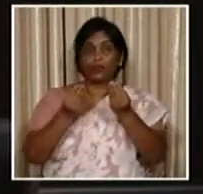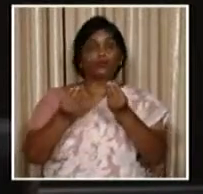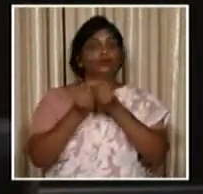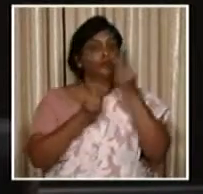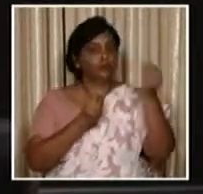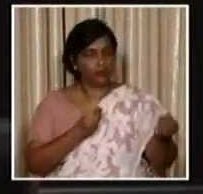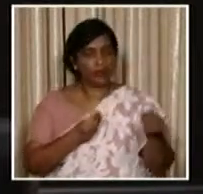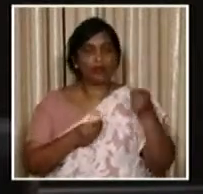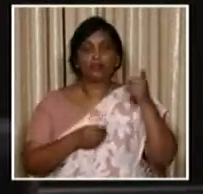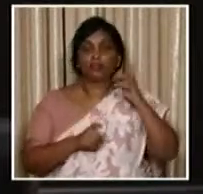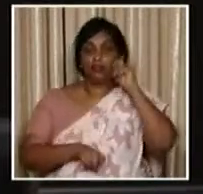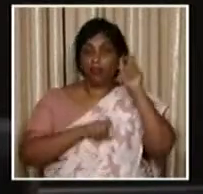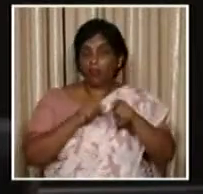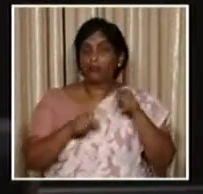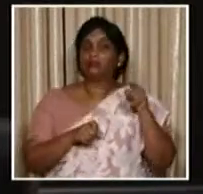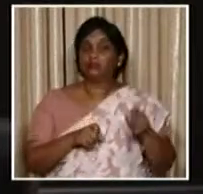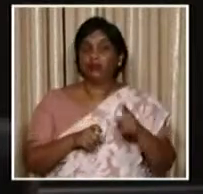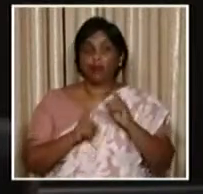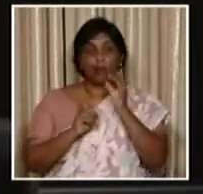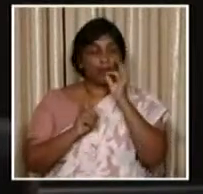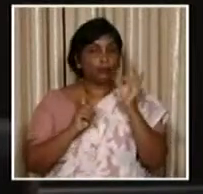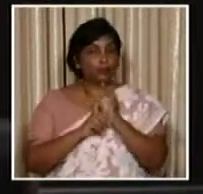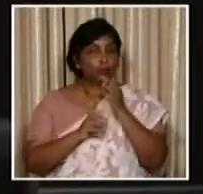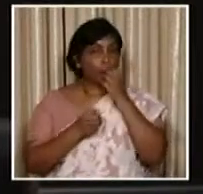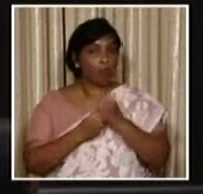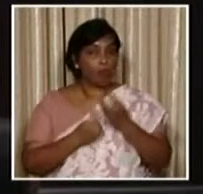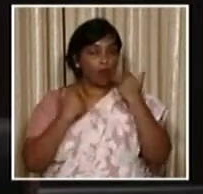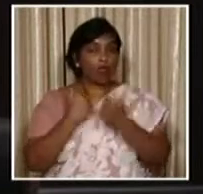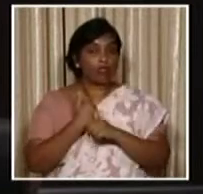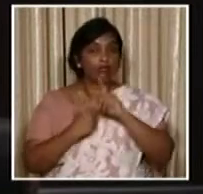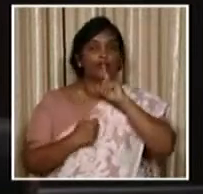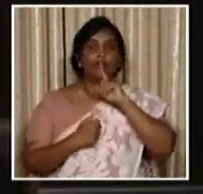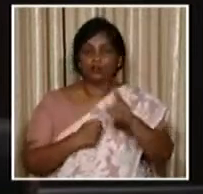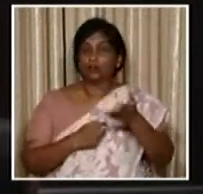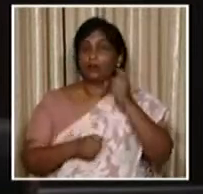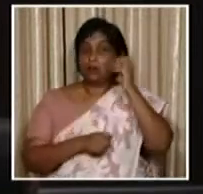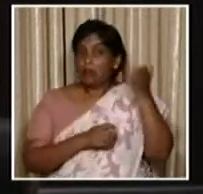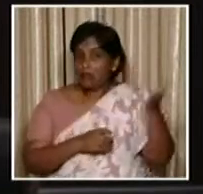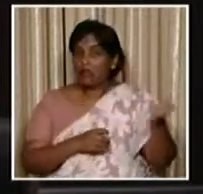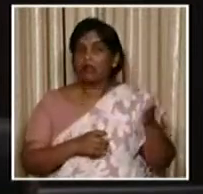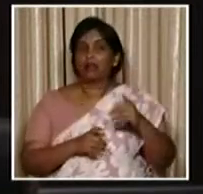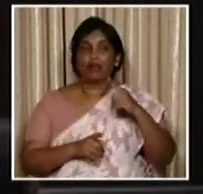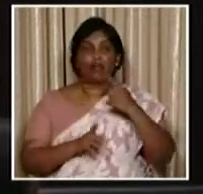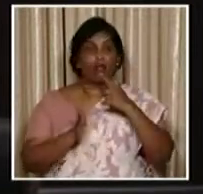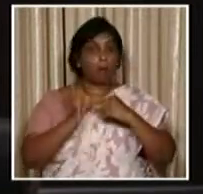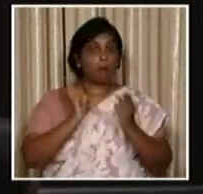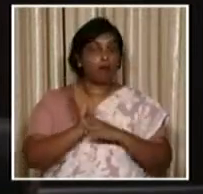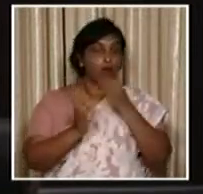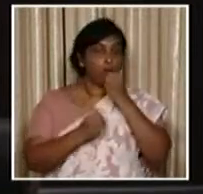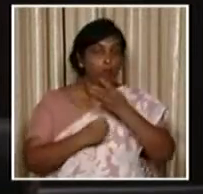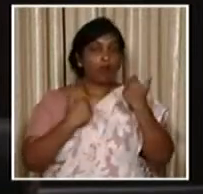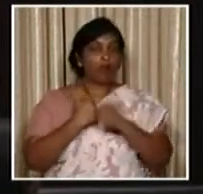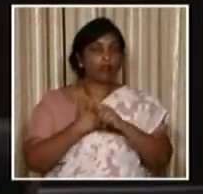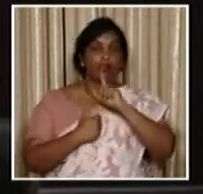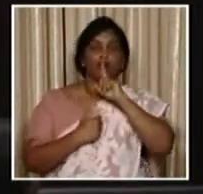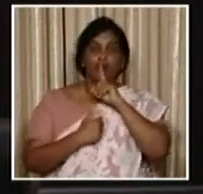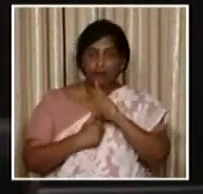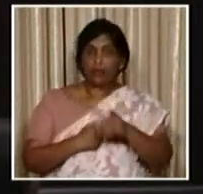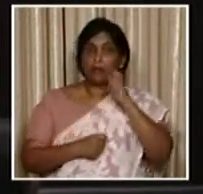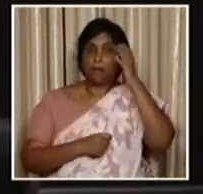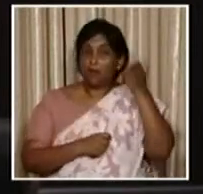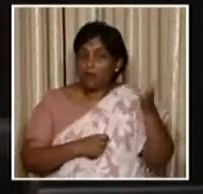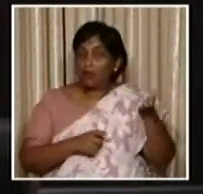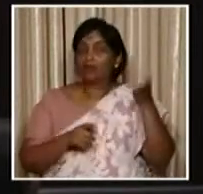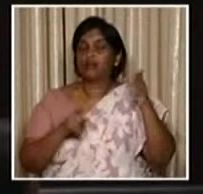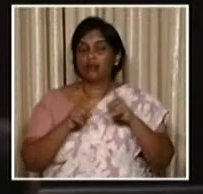ලැබුණේ මේ මිනිස්සුන්ට තමයි පුත්තල මේ බෝම්බ හදනවා කියලා කිව්වේ මේ මිනිස්සුන්ට තමයි කාත්තංගුඩිය බෝම්බ හදනවා කියලා කිව්වේ මේ මිනිස්සු